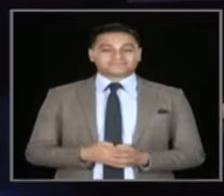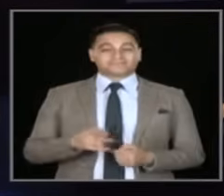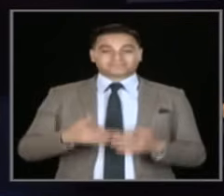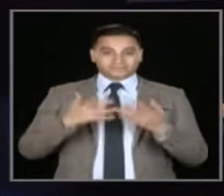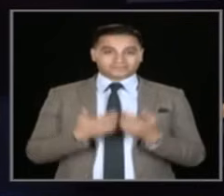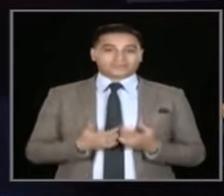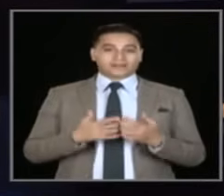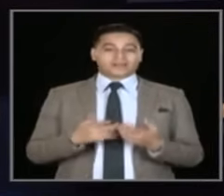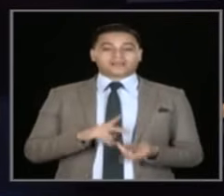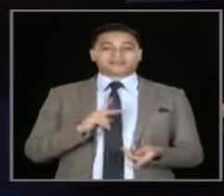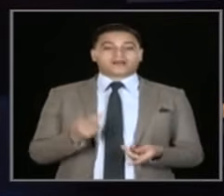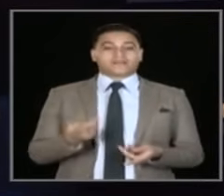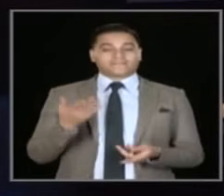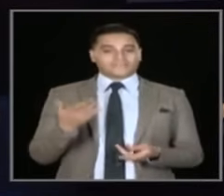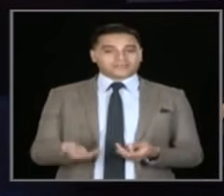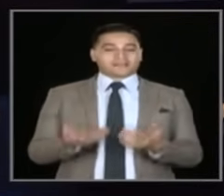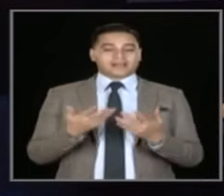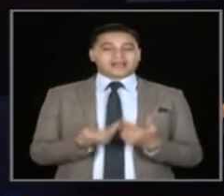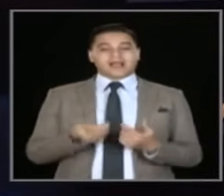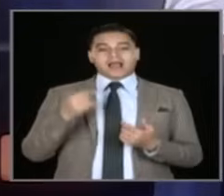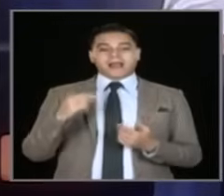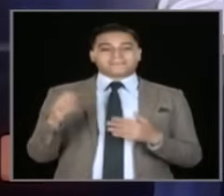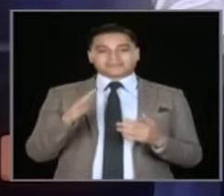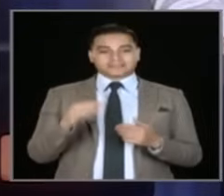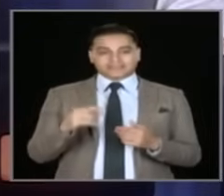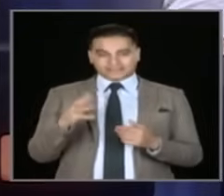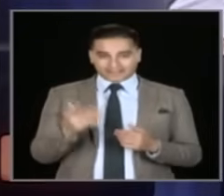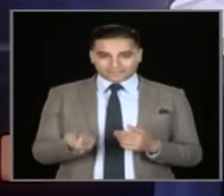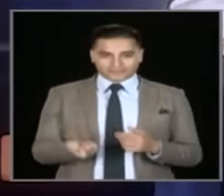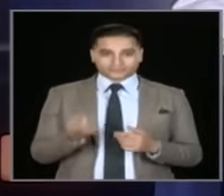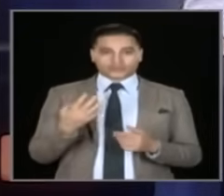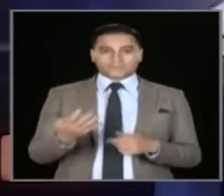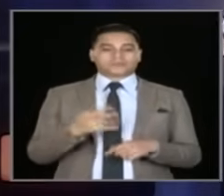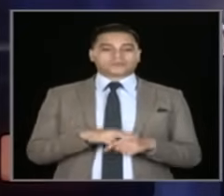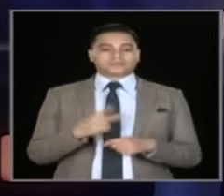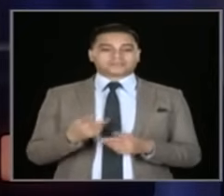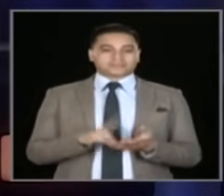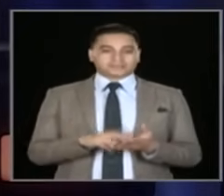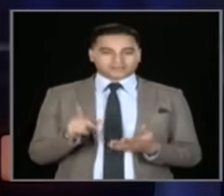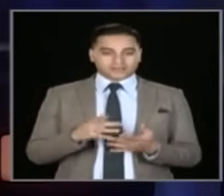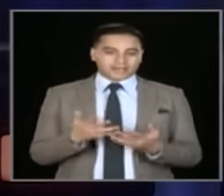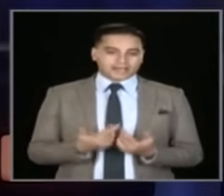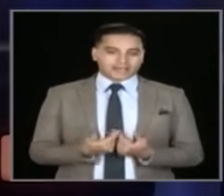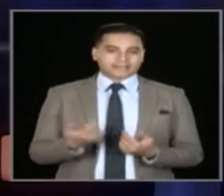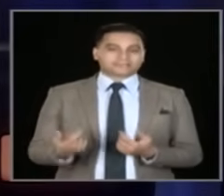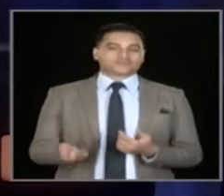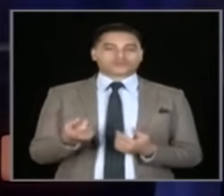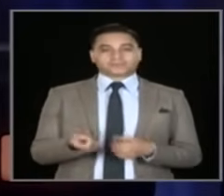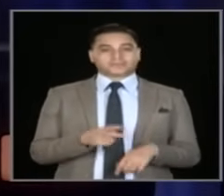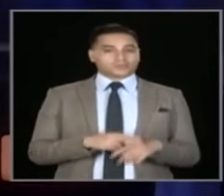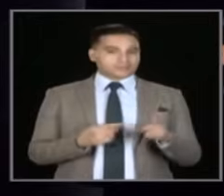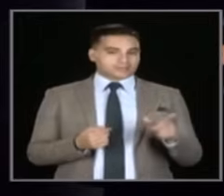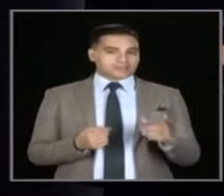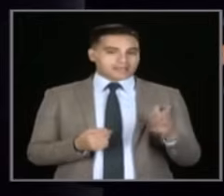النتيجة اتغيرت. أحمد سيد كنتوا كام؟ 45 وإجابتين صح. 55.